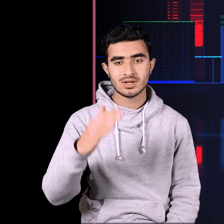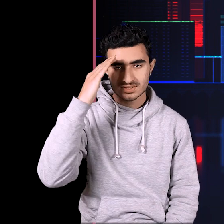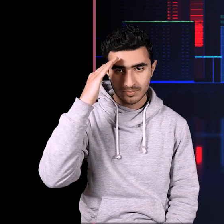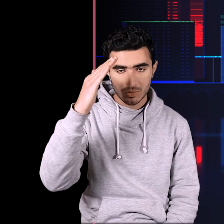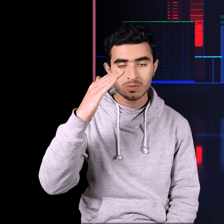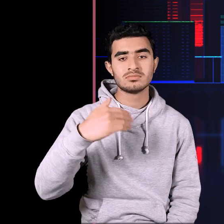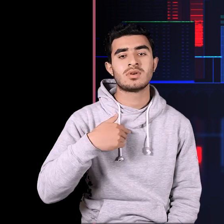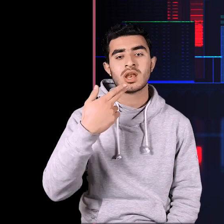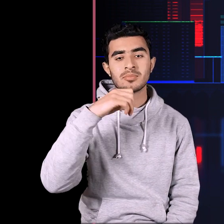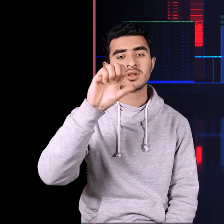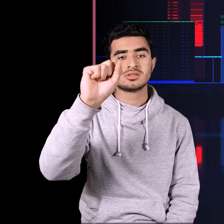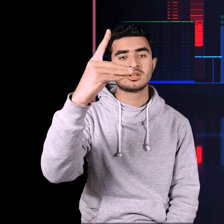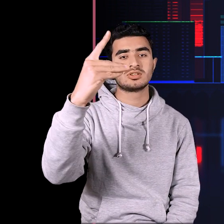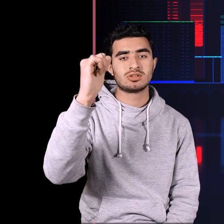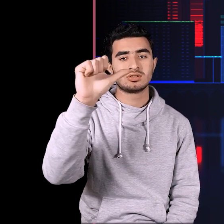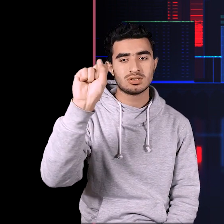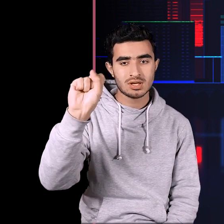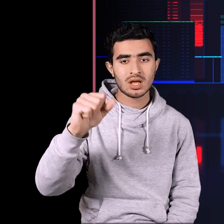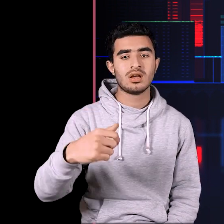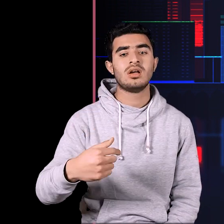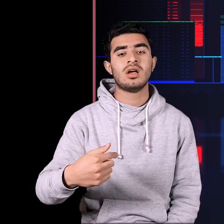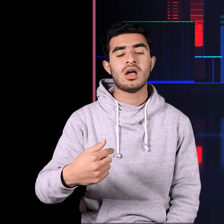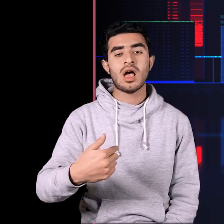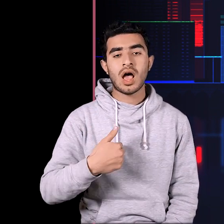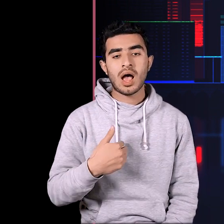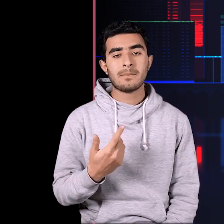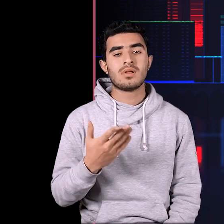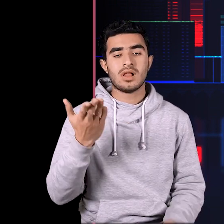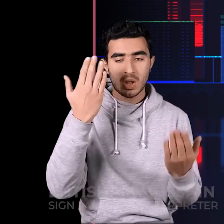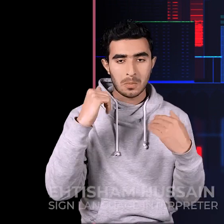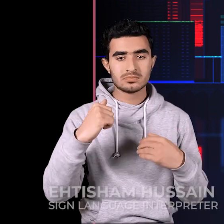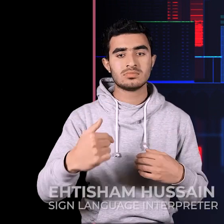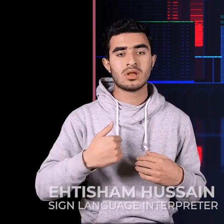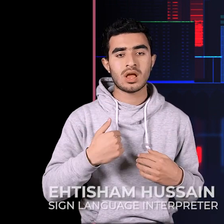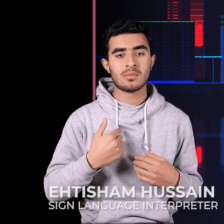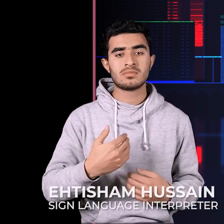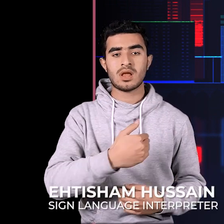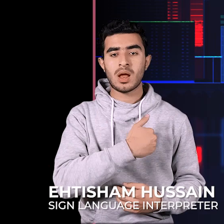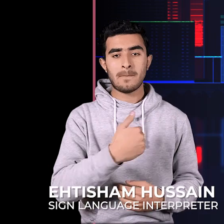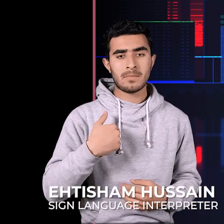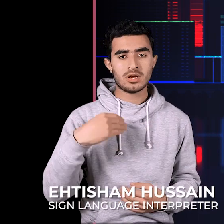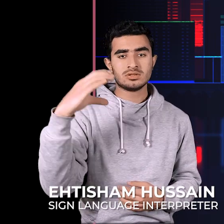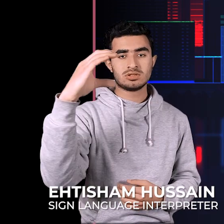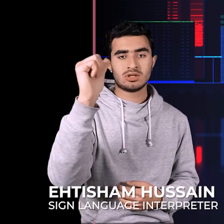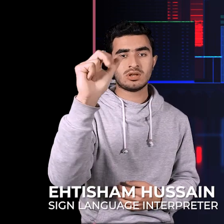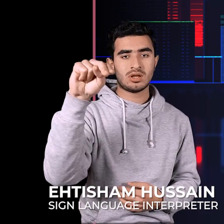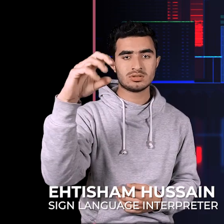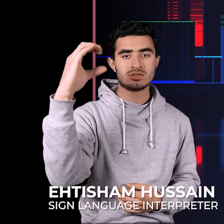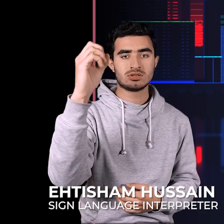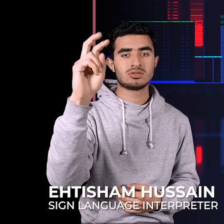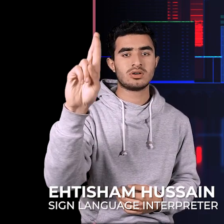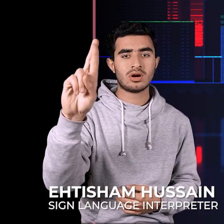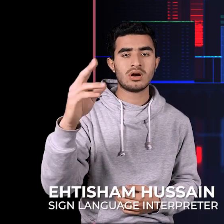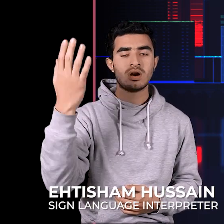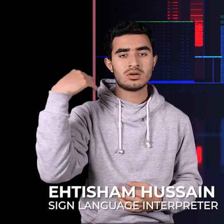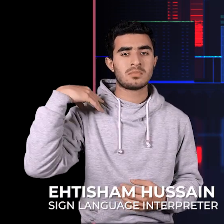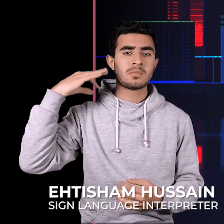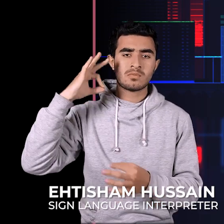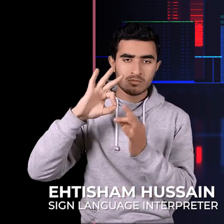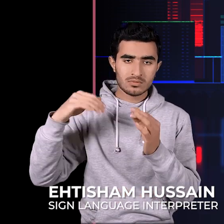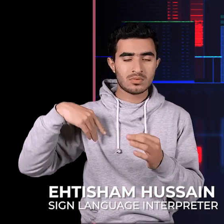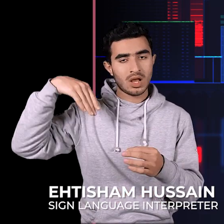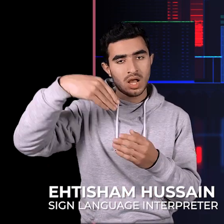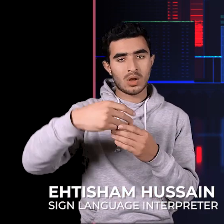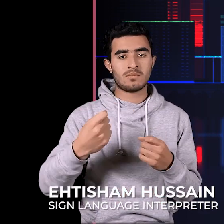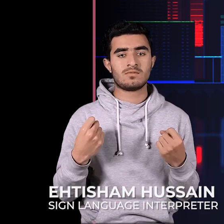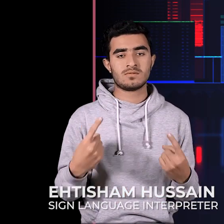जी अस्सलाम वालेकुम. My name is Sadia Siddiqui and alhamdulillah I am a breast cancer survivor. और अपनी इस